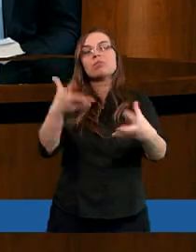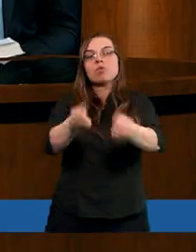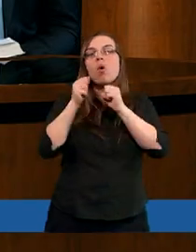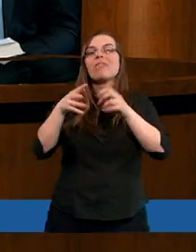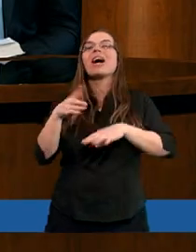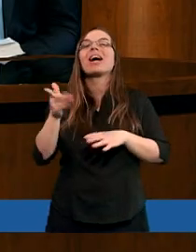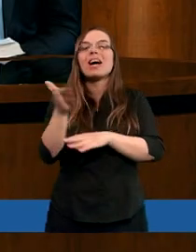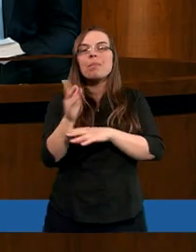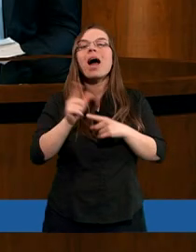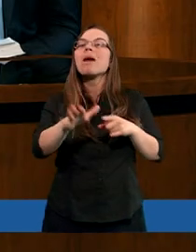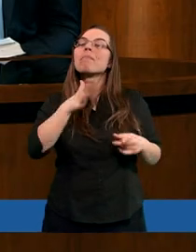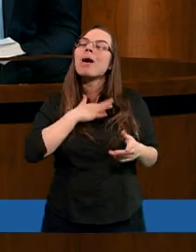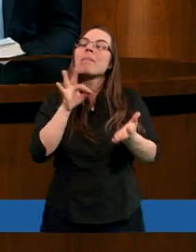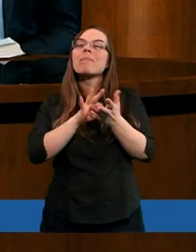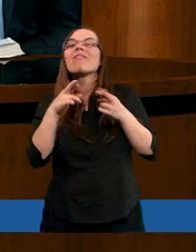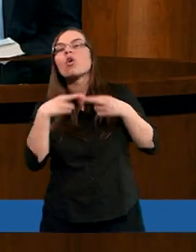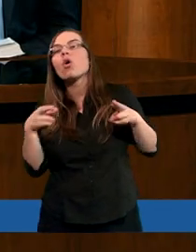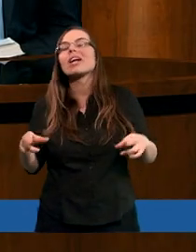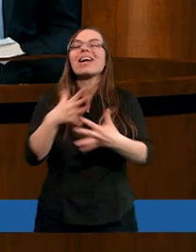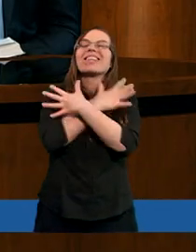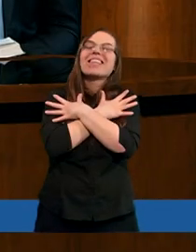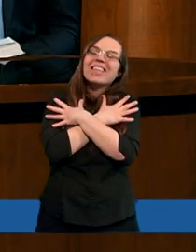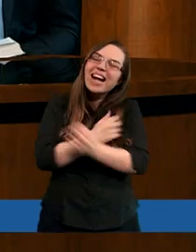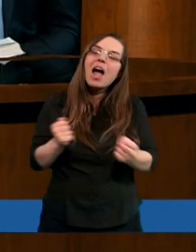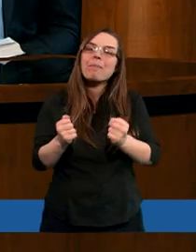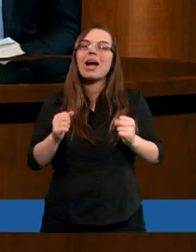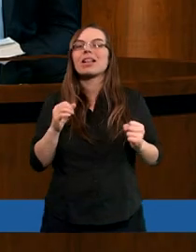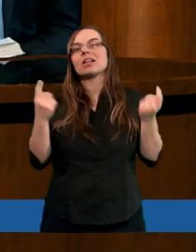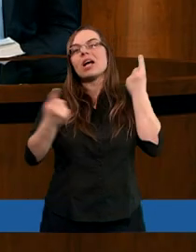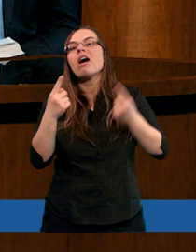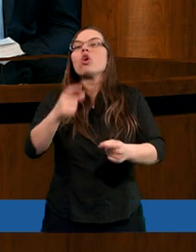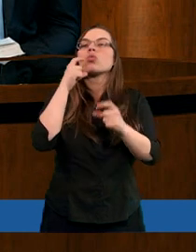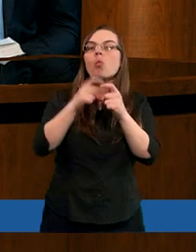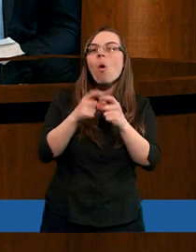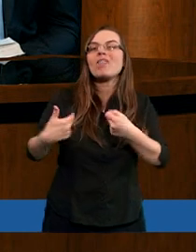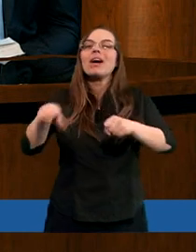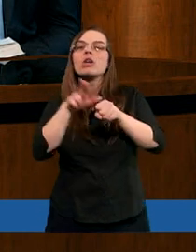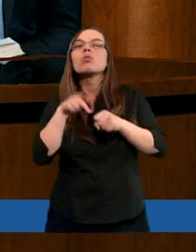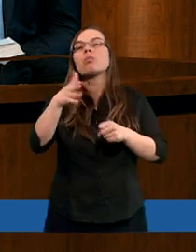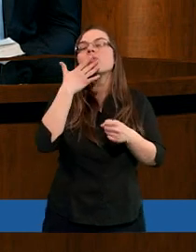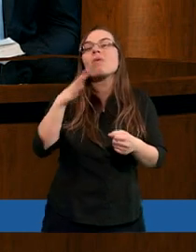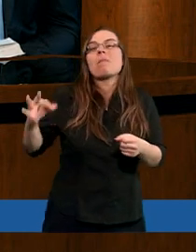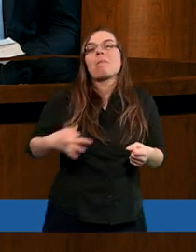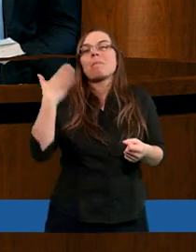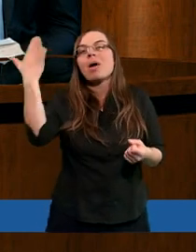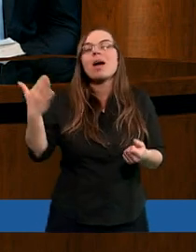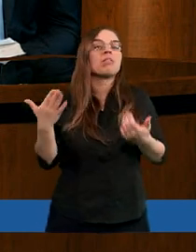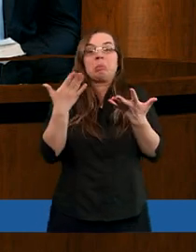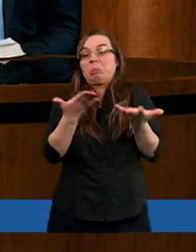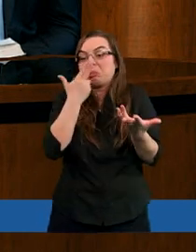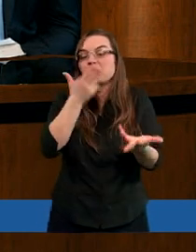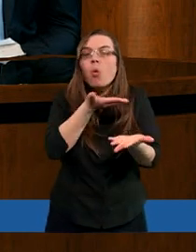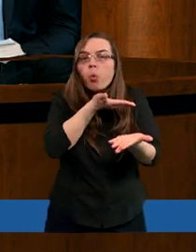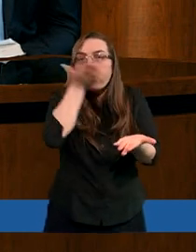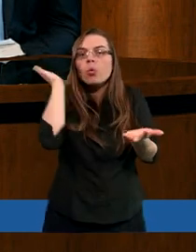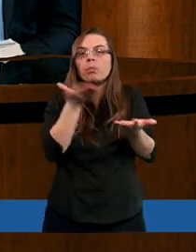Ale mamy tutaj pewnego rodzaju takie dramatyczne słowa, tutaj mieliśmy Piotra, który mówi, Panie, przez całą noc złowiliśmy, nic nie ma.